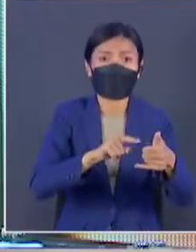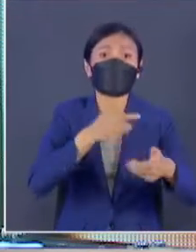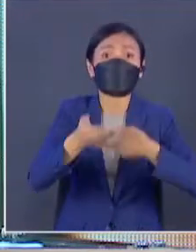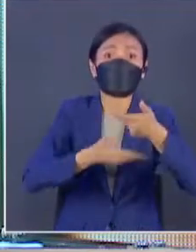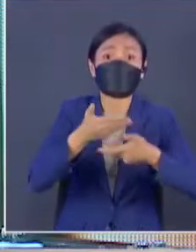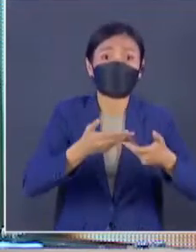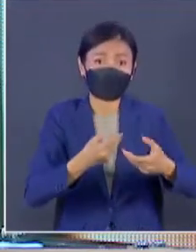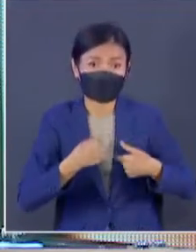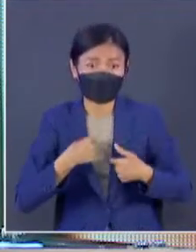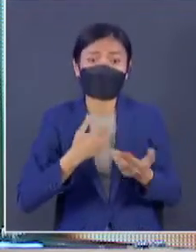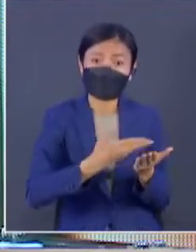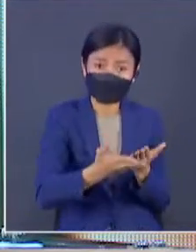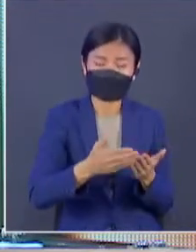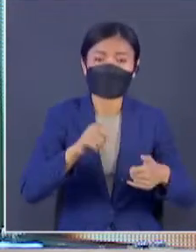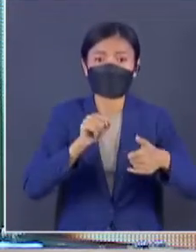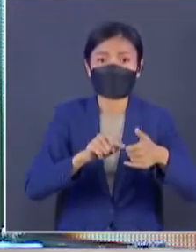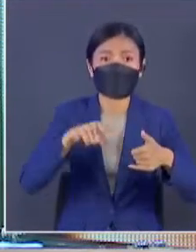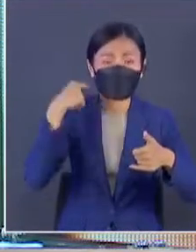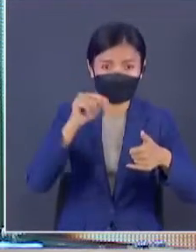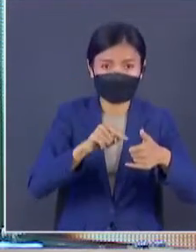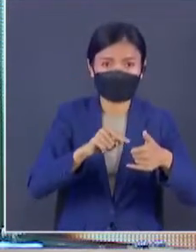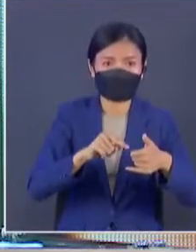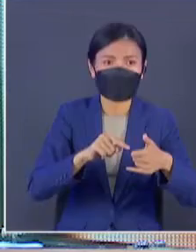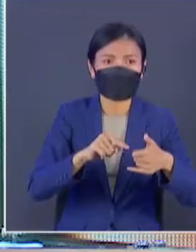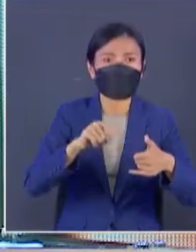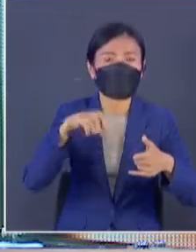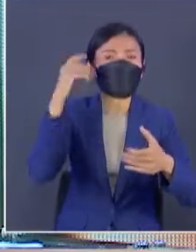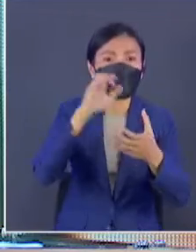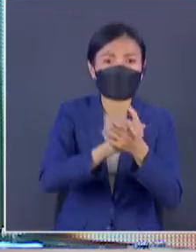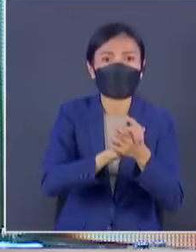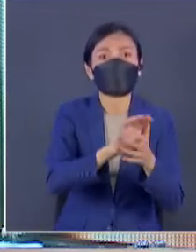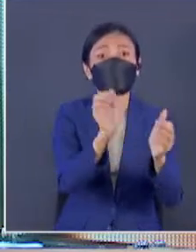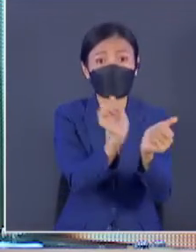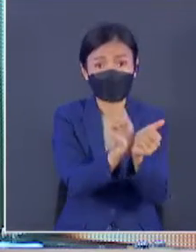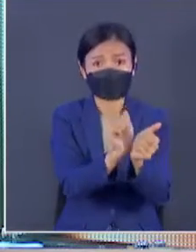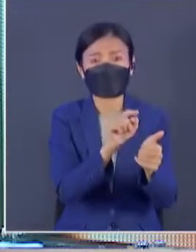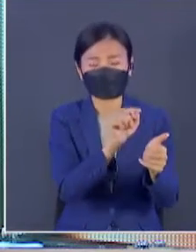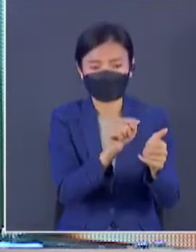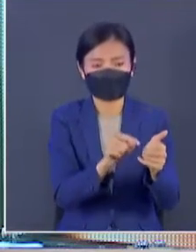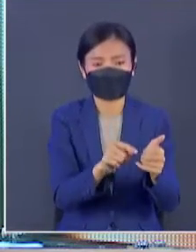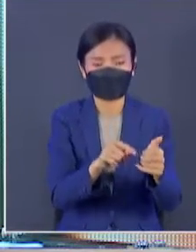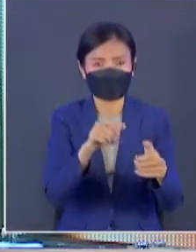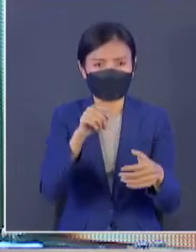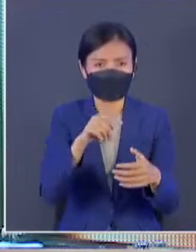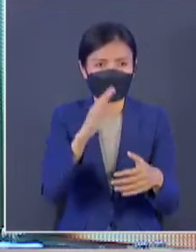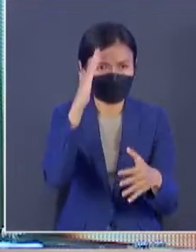ราะว่ากลายเป็นว่าถูกเบี้ยวครับคุณลุงบอกว่าเกรงว่าถูกหวยครั้งนี้จะไม่ได้เงินนะครับ